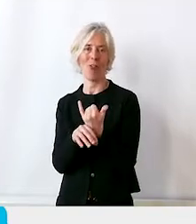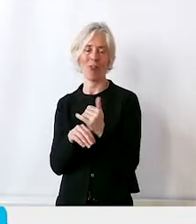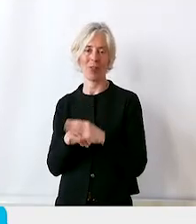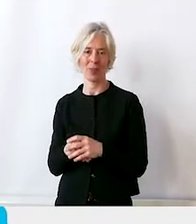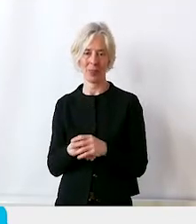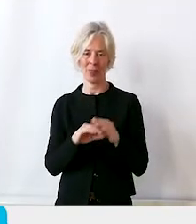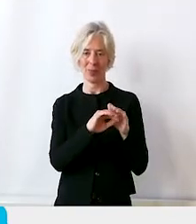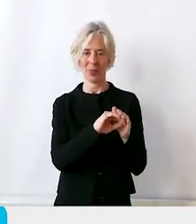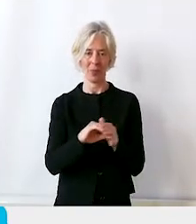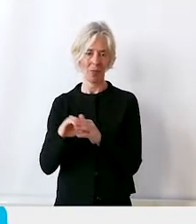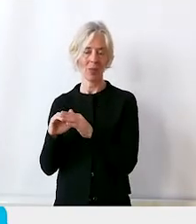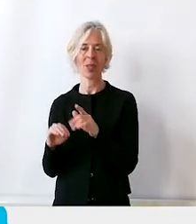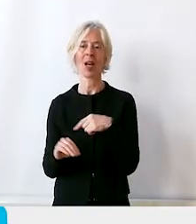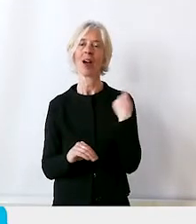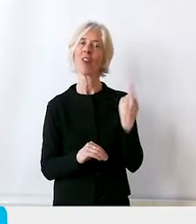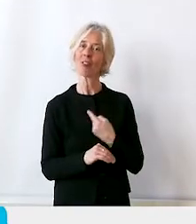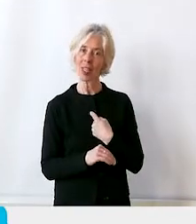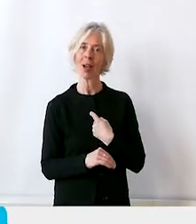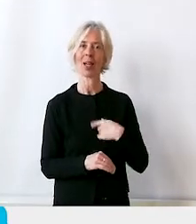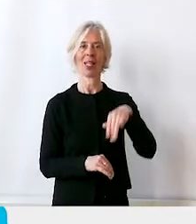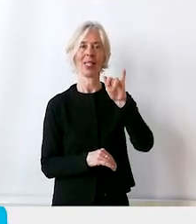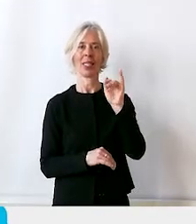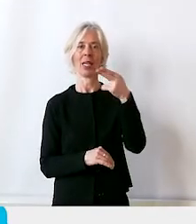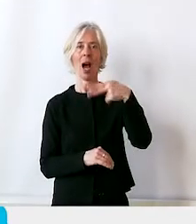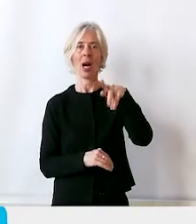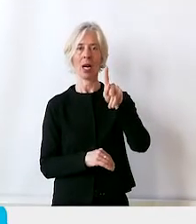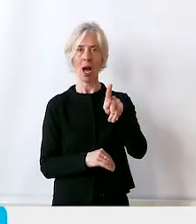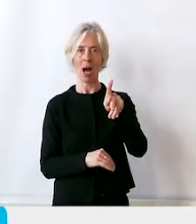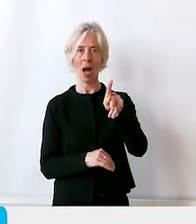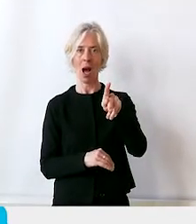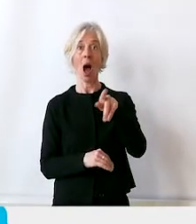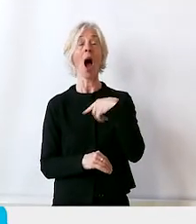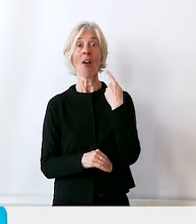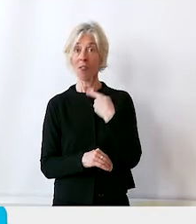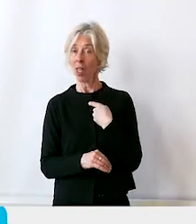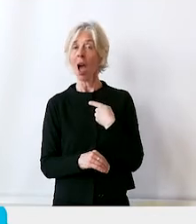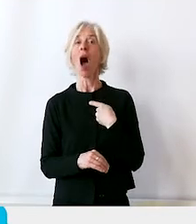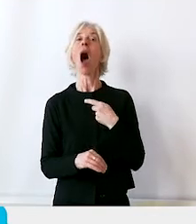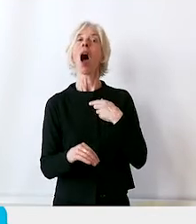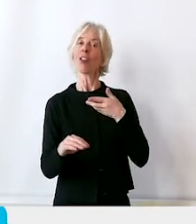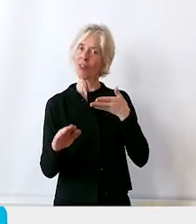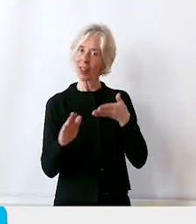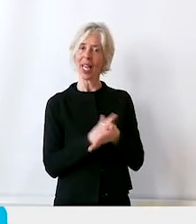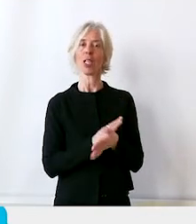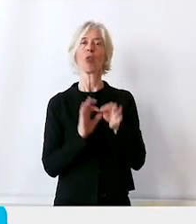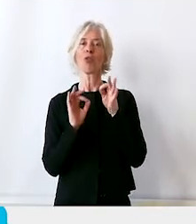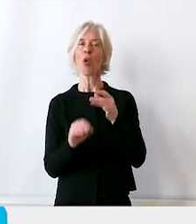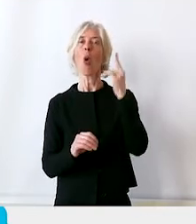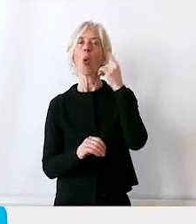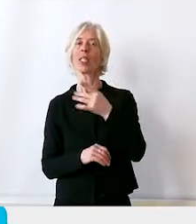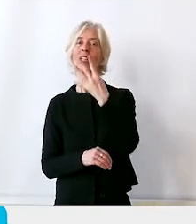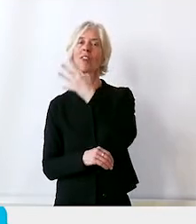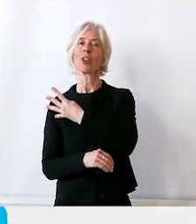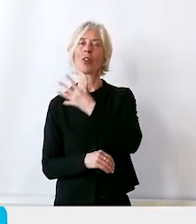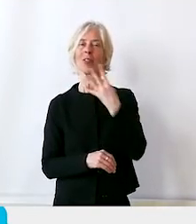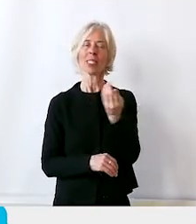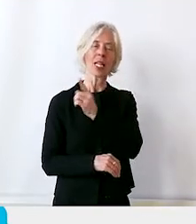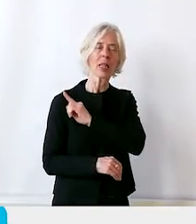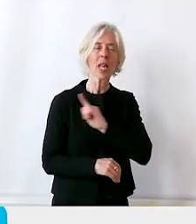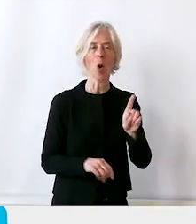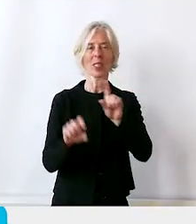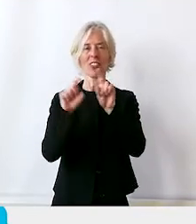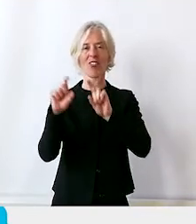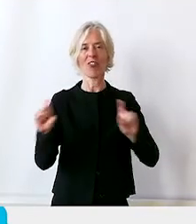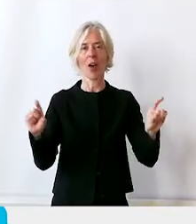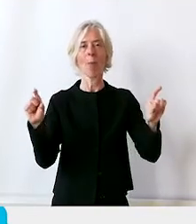Schwaben und vertreten rund 144.000 Unternehmen aus Produktion, Handel und Dienstleistung in